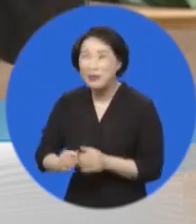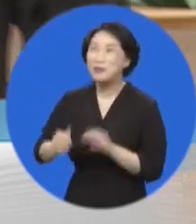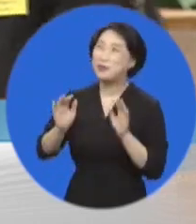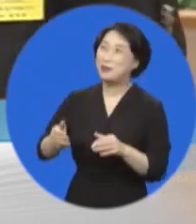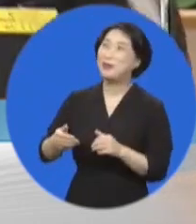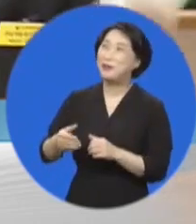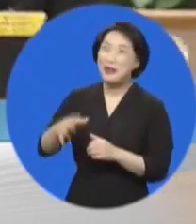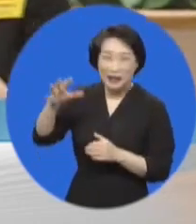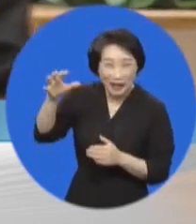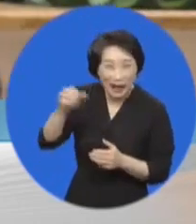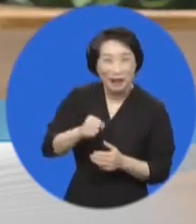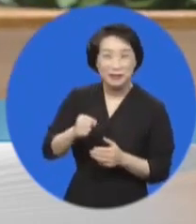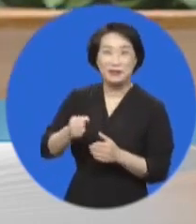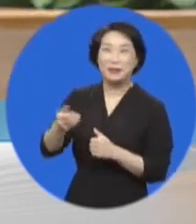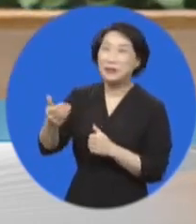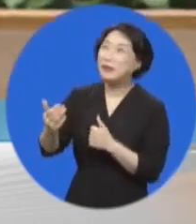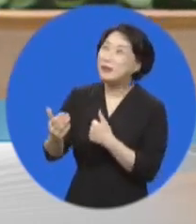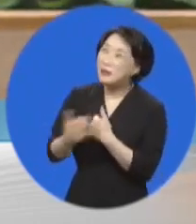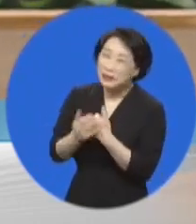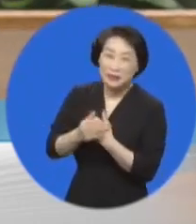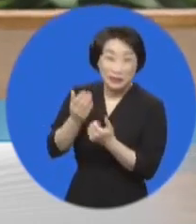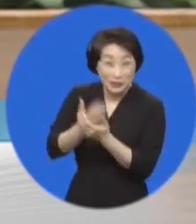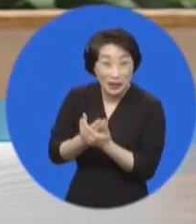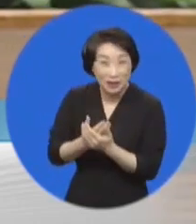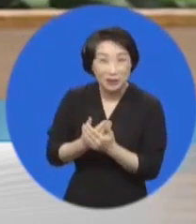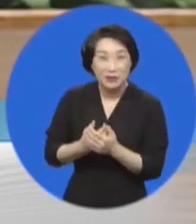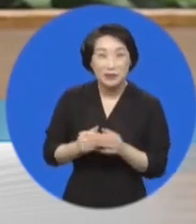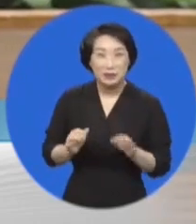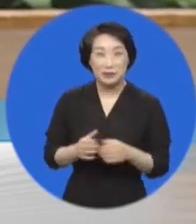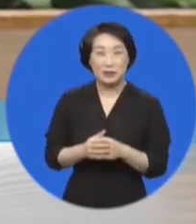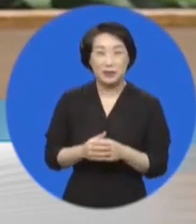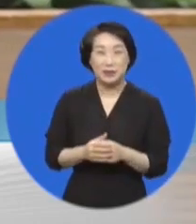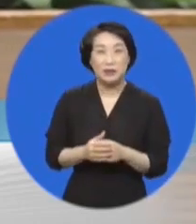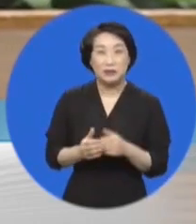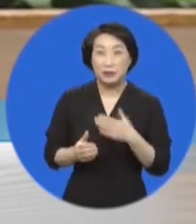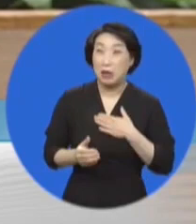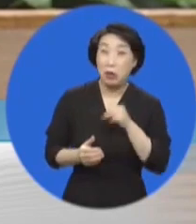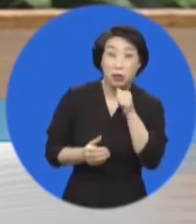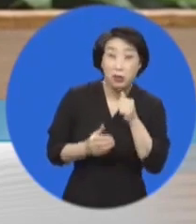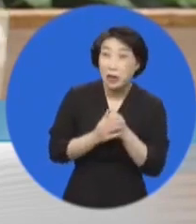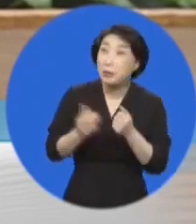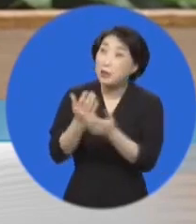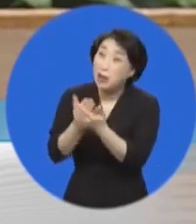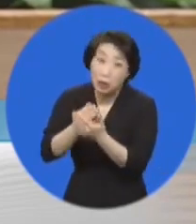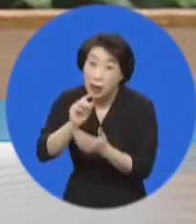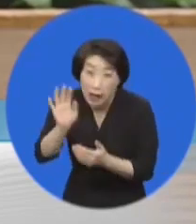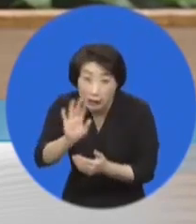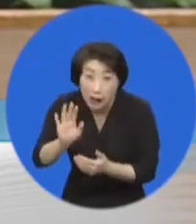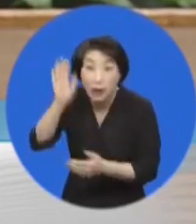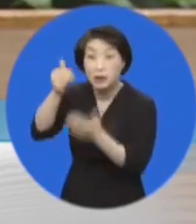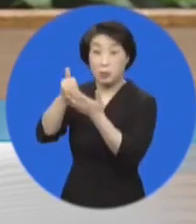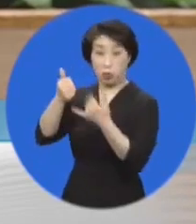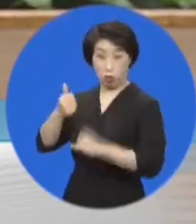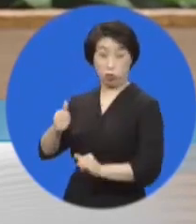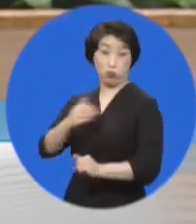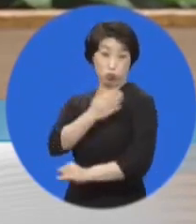계속 얻기를 원합니다. 나는 거짓처럼 얻으려고 하는 게 아니에요. 하나님의